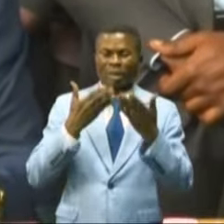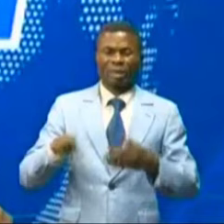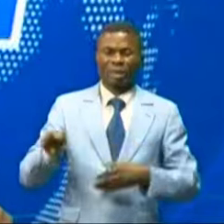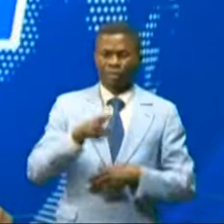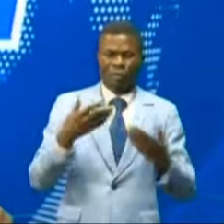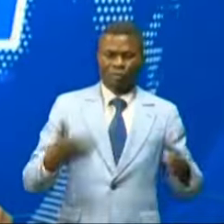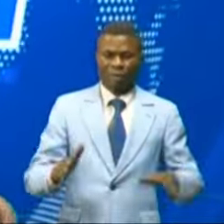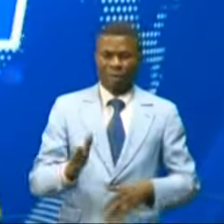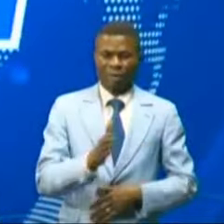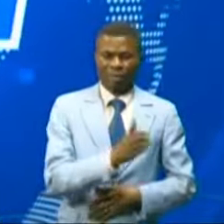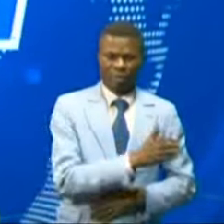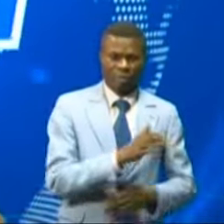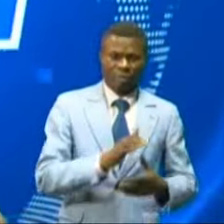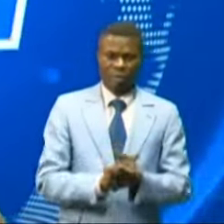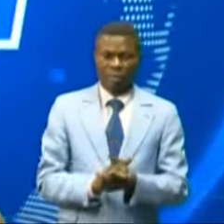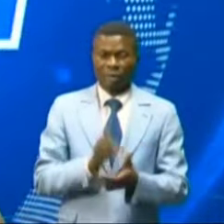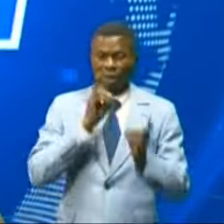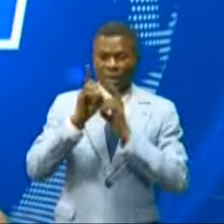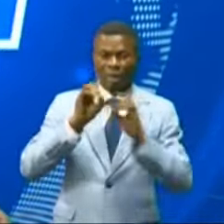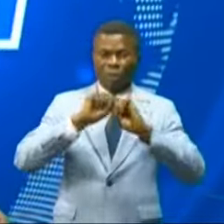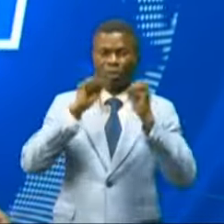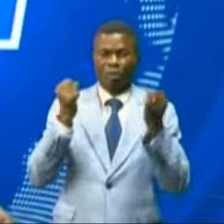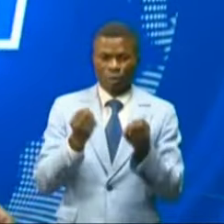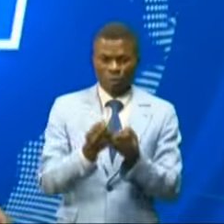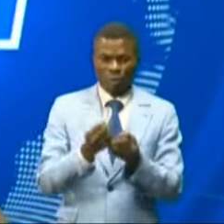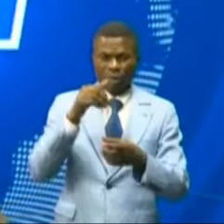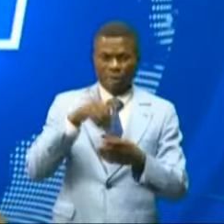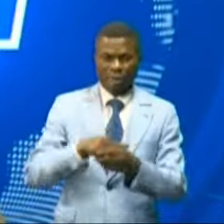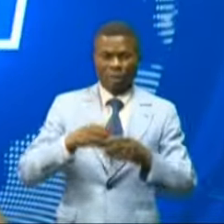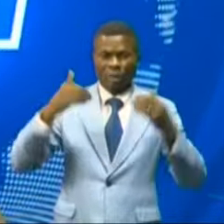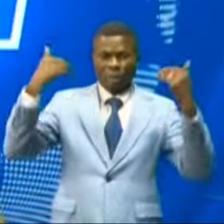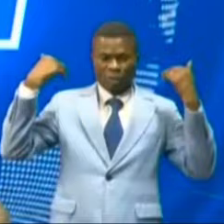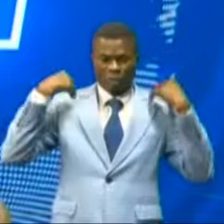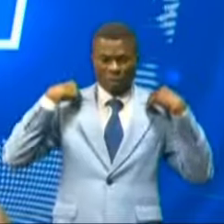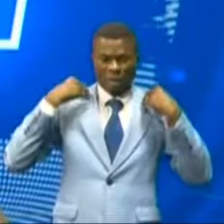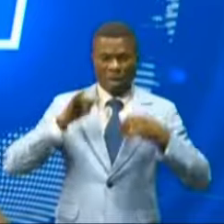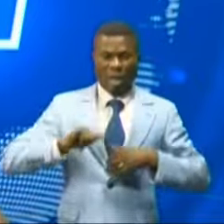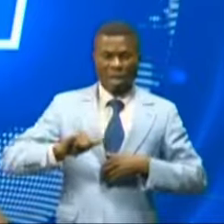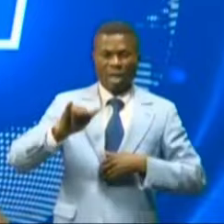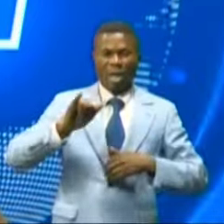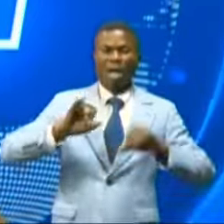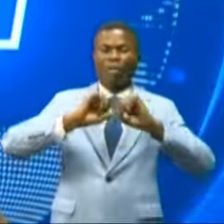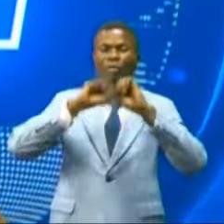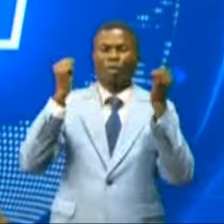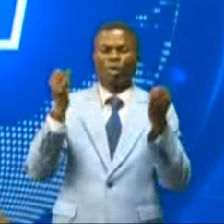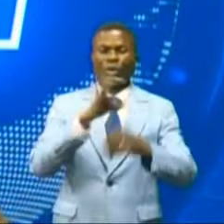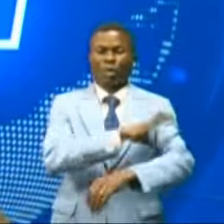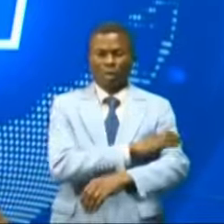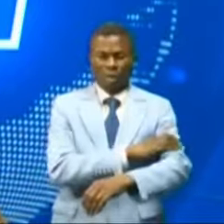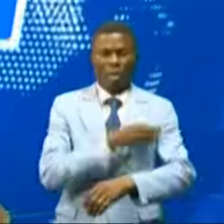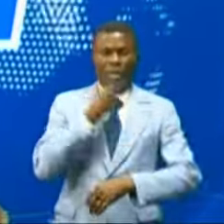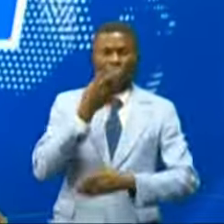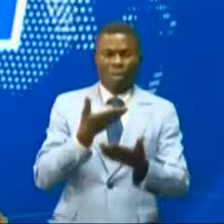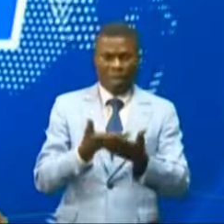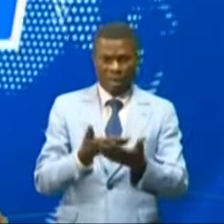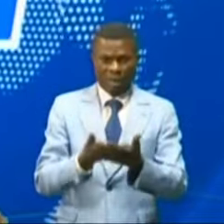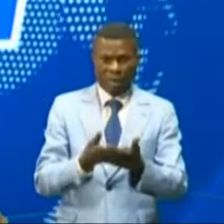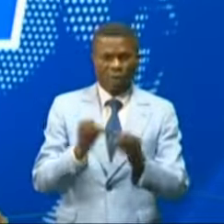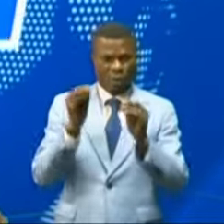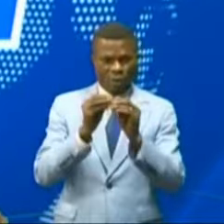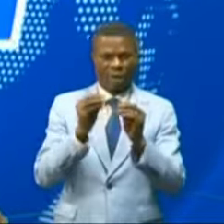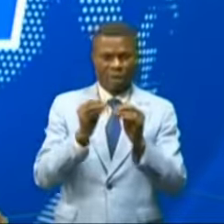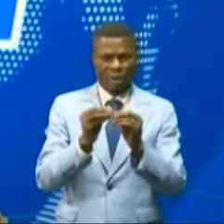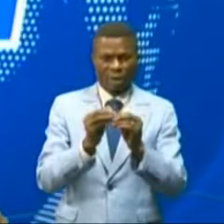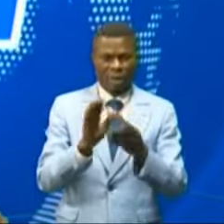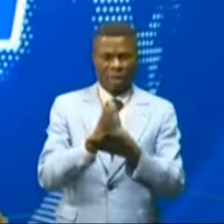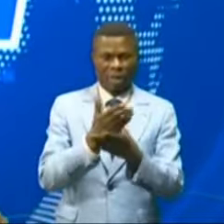remercie. Le dialogue social au sein de l'autorité de l'aviation civile congolaise, AAC, ce sujet était au cœur d'une réunion